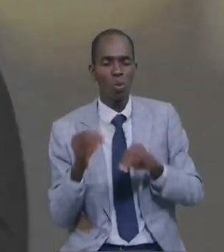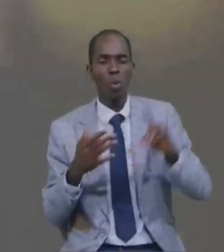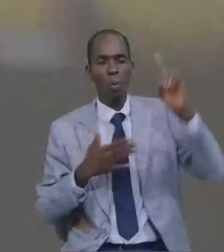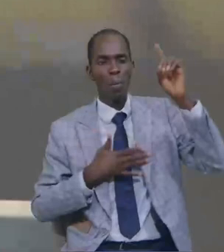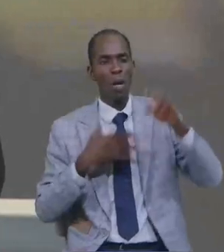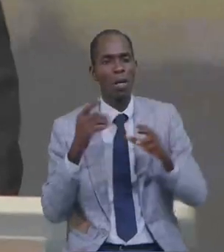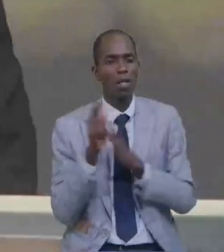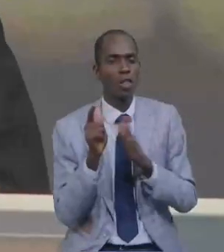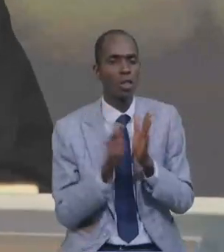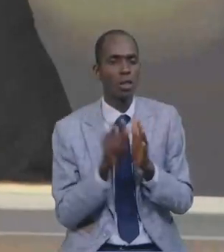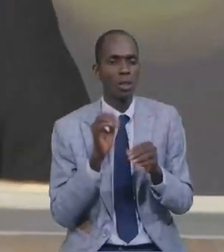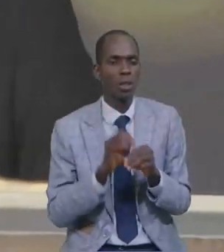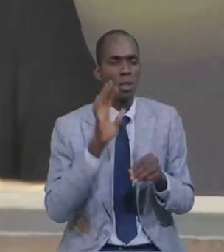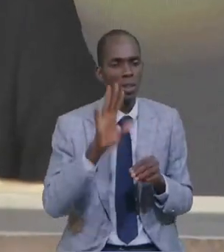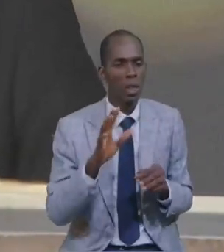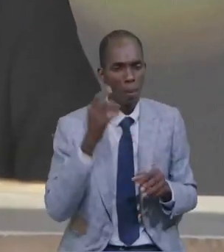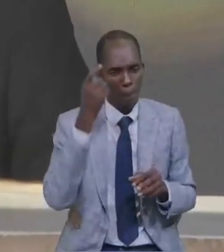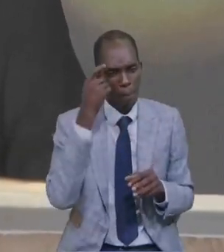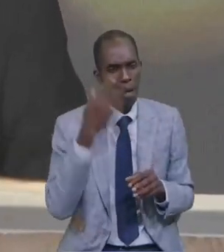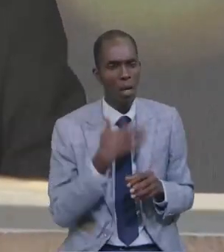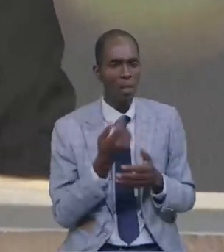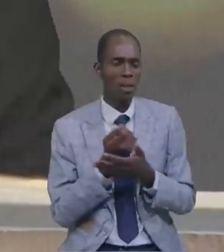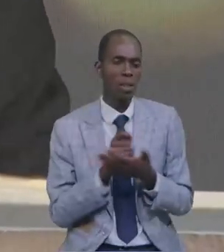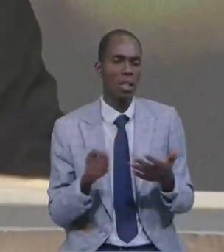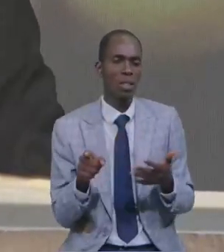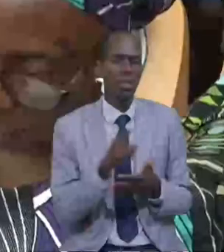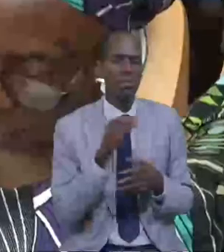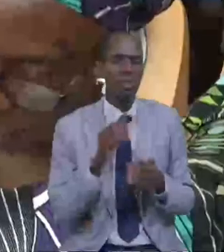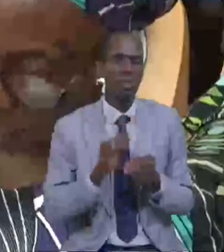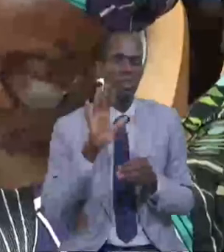je les écrirai dans leur cœur. Je serai leur Dieu et ils seront mon peuple.